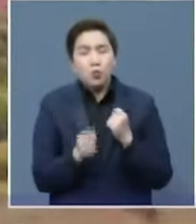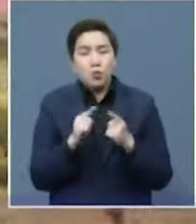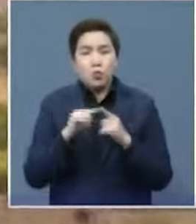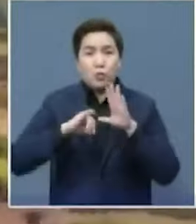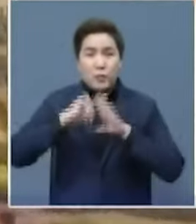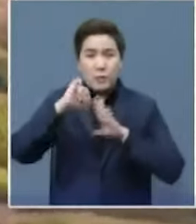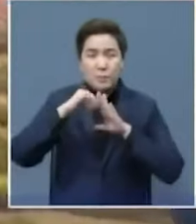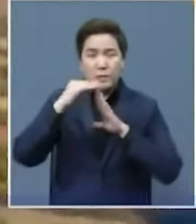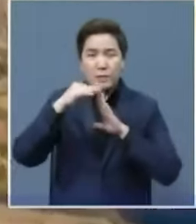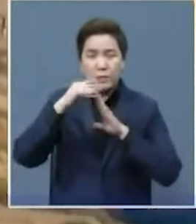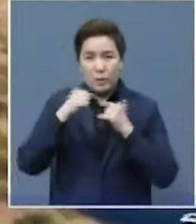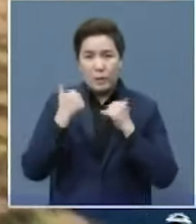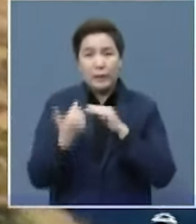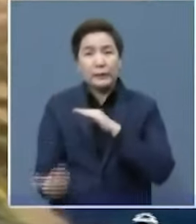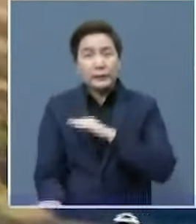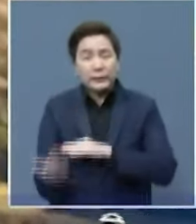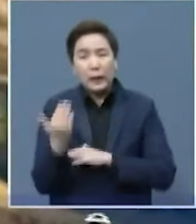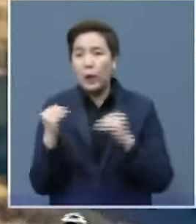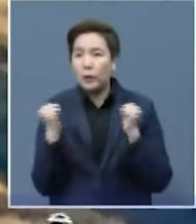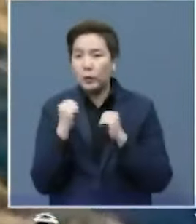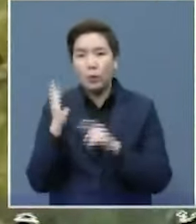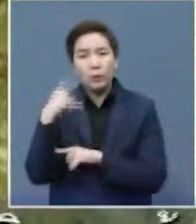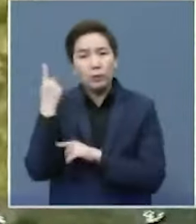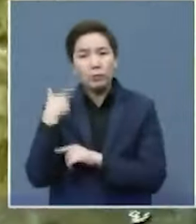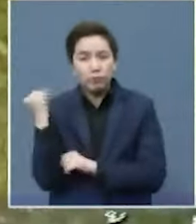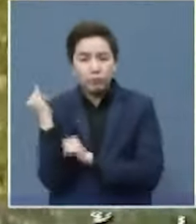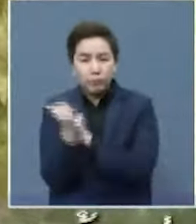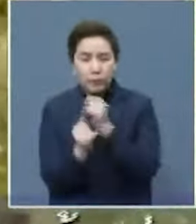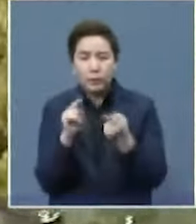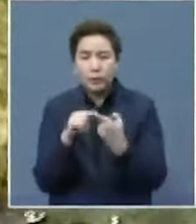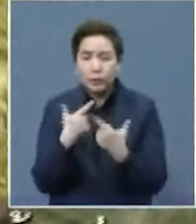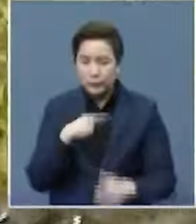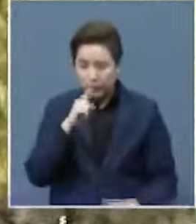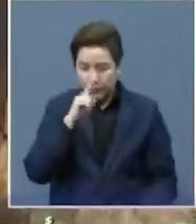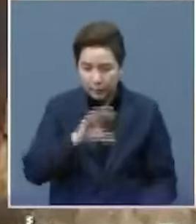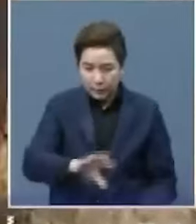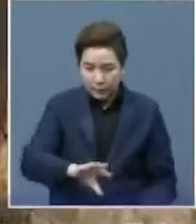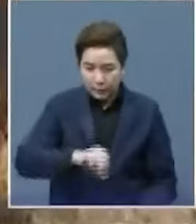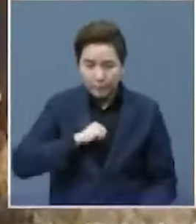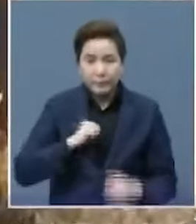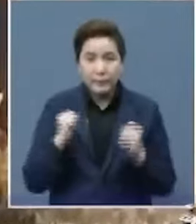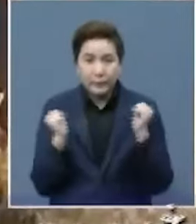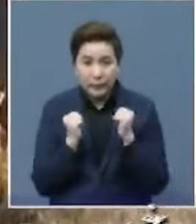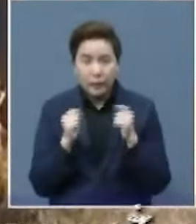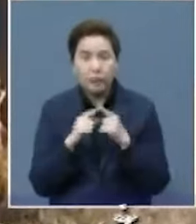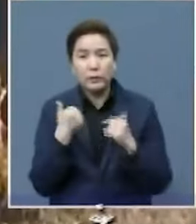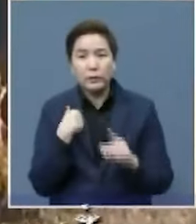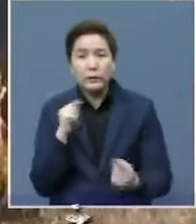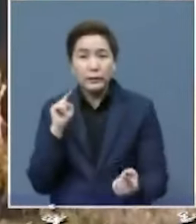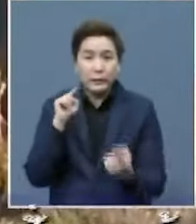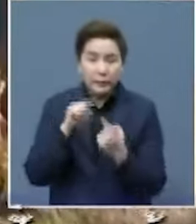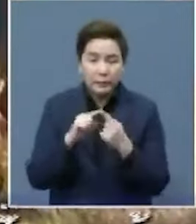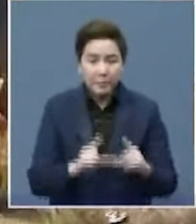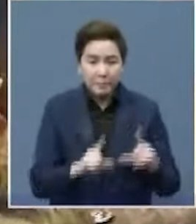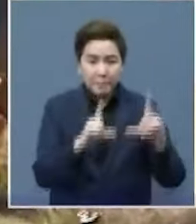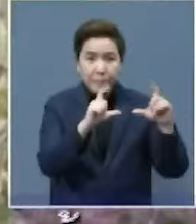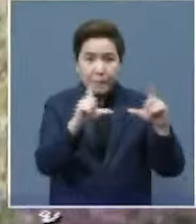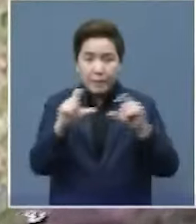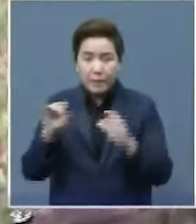ที่ภาคเหนือหลายพื้นที่โดยเฉพาะช่วงเช้าๆทำให้นักท่องเที่ยวต่างพากันไปสัมผัสอากาศหนาวค่ะแน่นอนไปถึงก็ต้องถ่ายรู